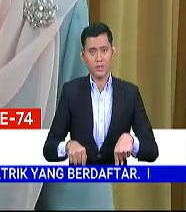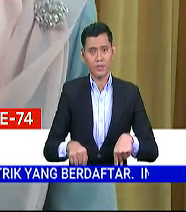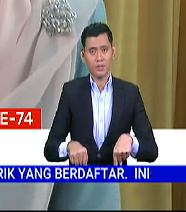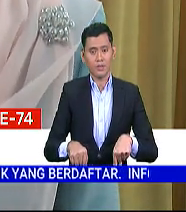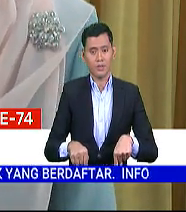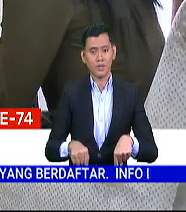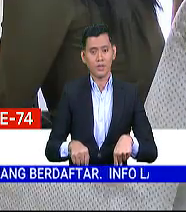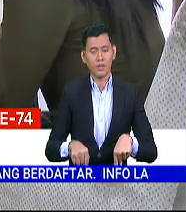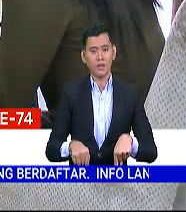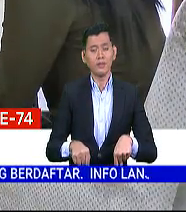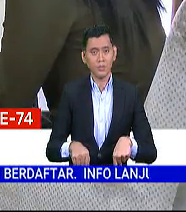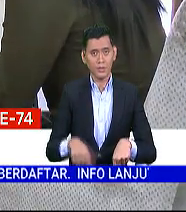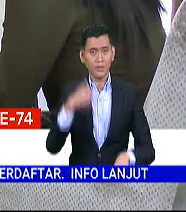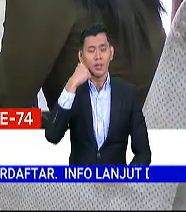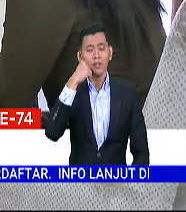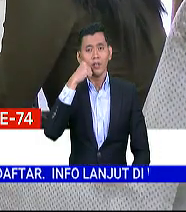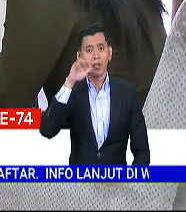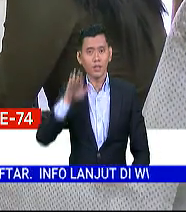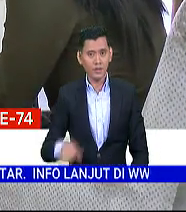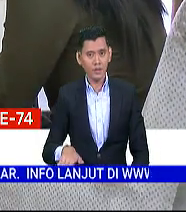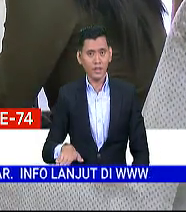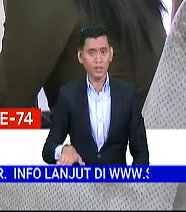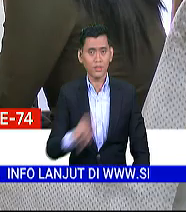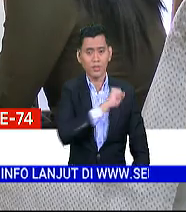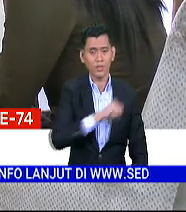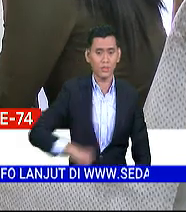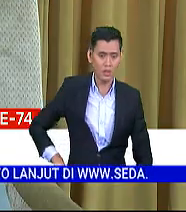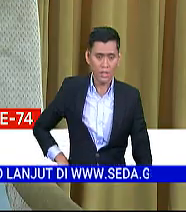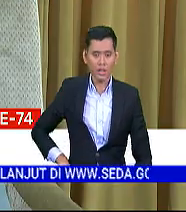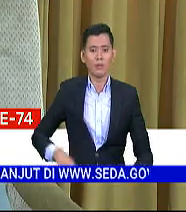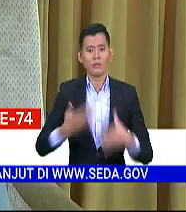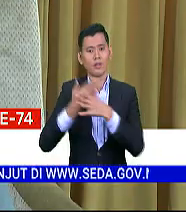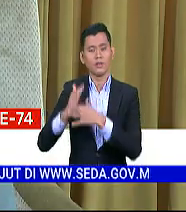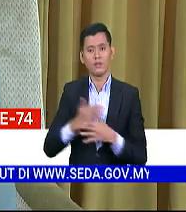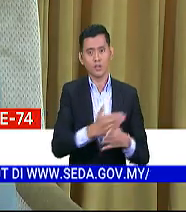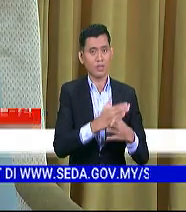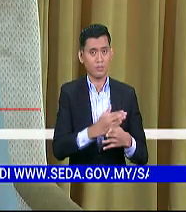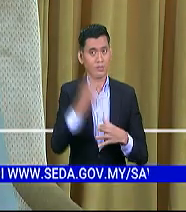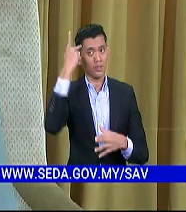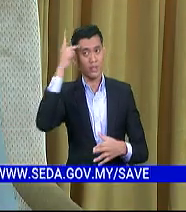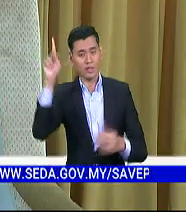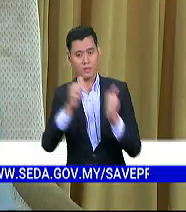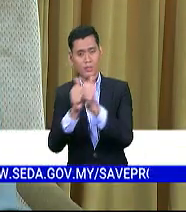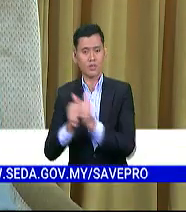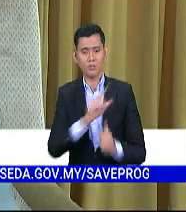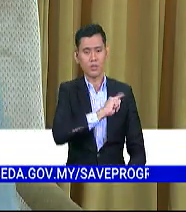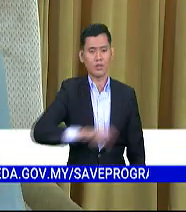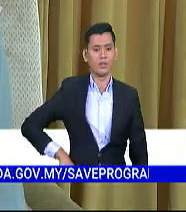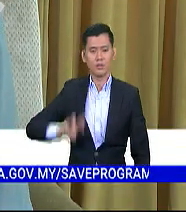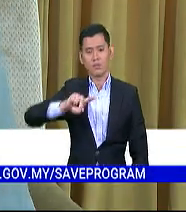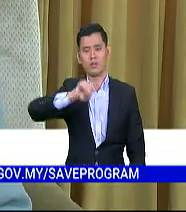Tunku Deborah turut berkongsi kenangan bersama Tuanku Muhriz. Saya suka bawa buku